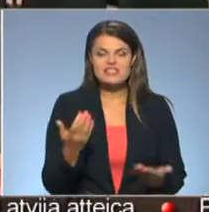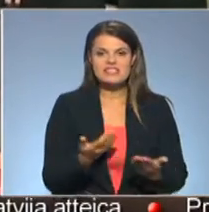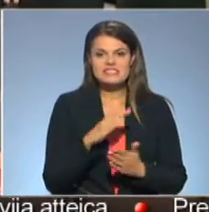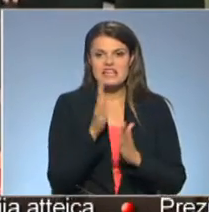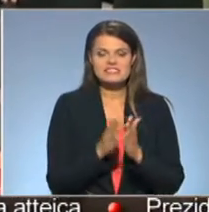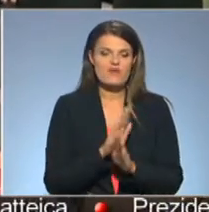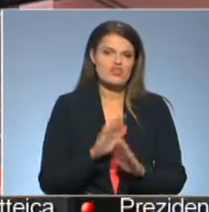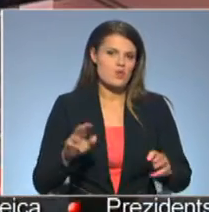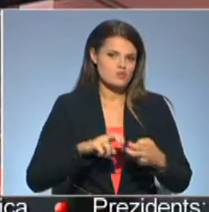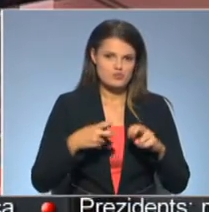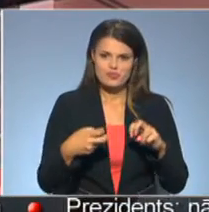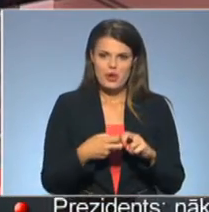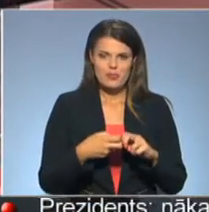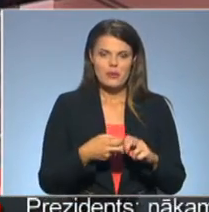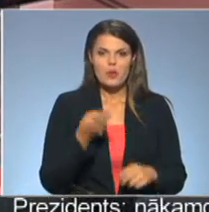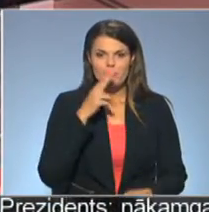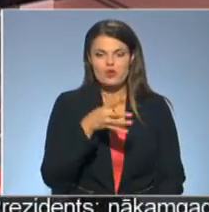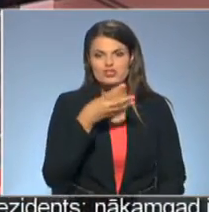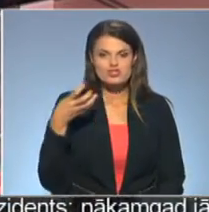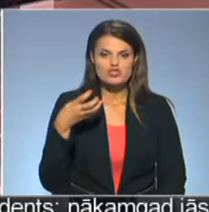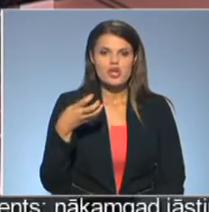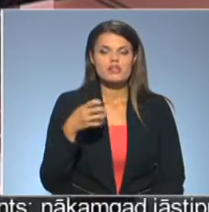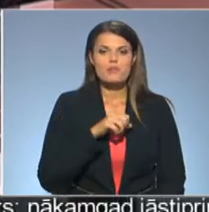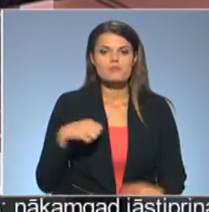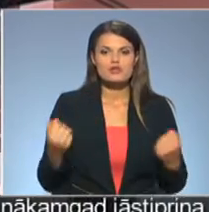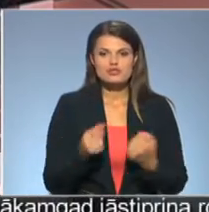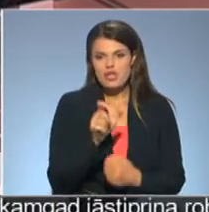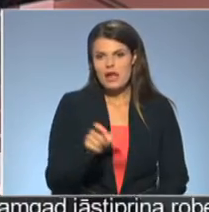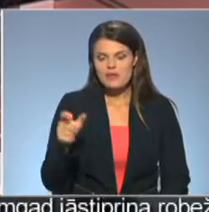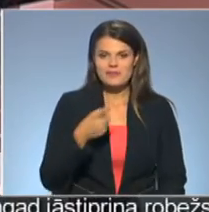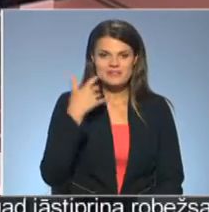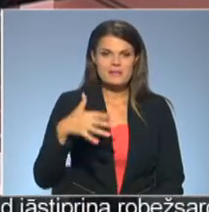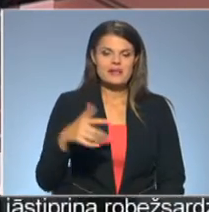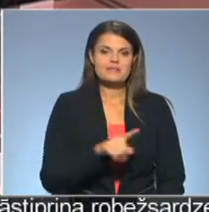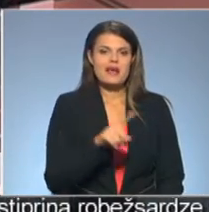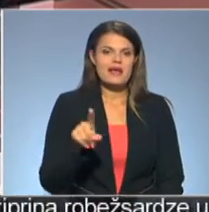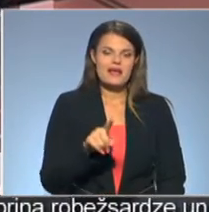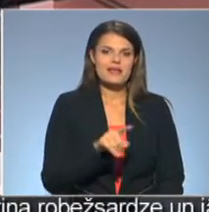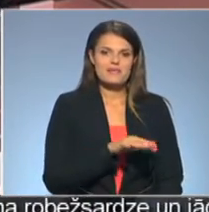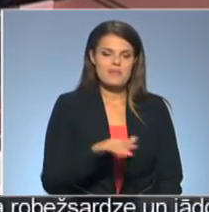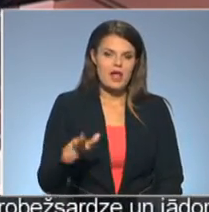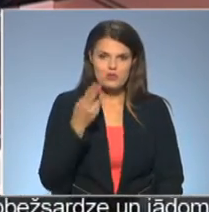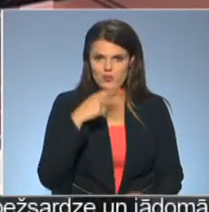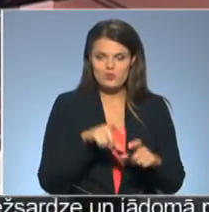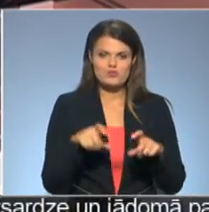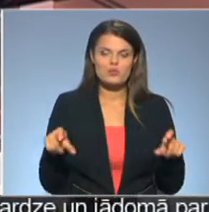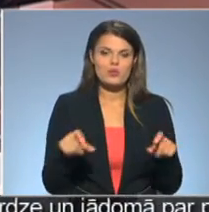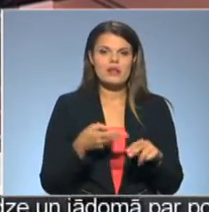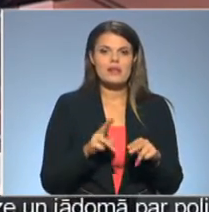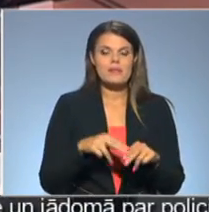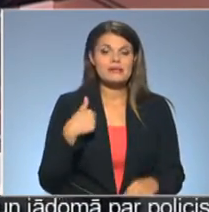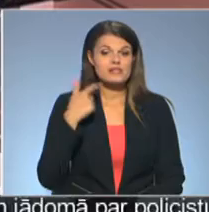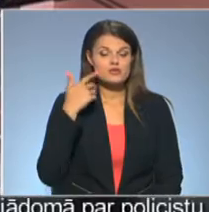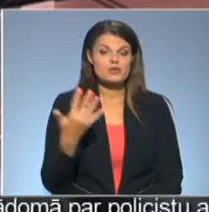nebūšot problēmas. Jo no 400 pašdarbniekiem kāds 150 ir pirmskolas vecuma bērni, teiksim. Tā kā es domāju,